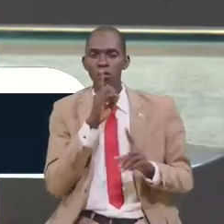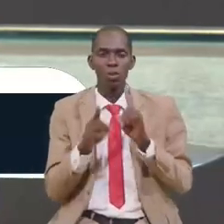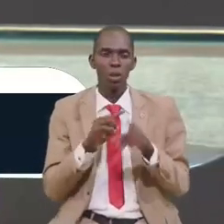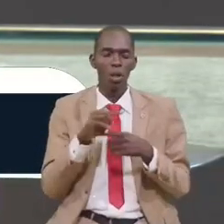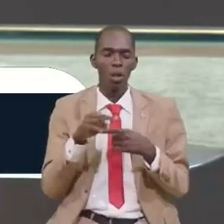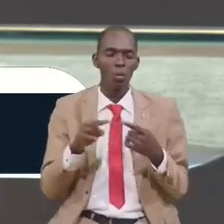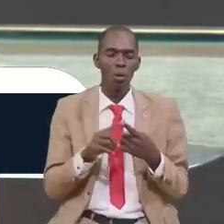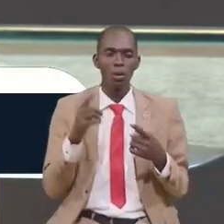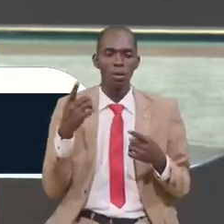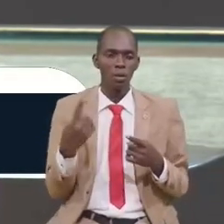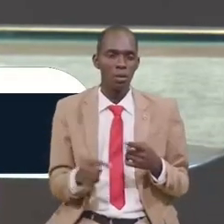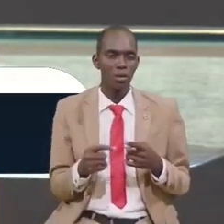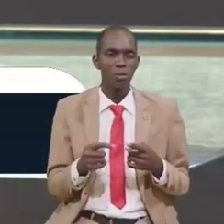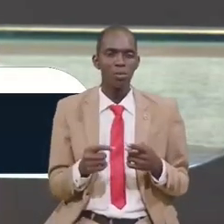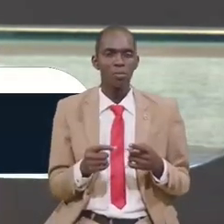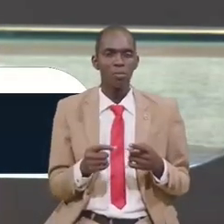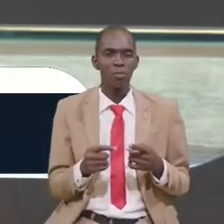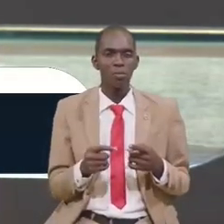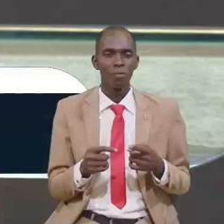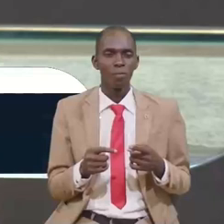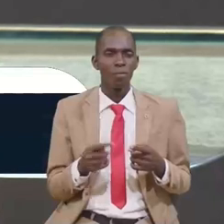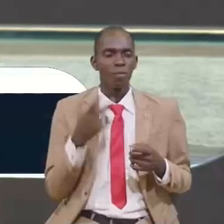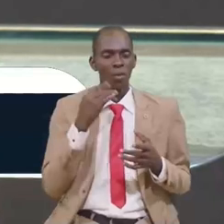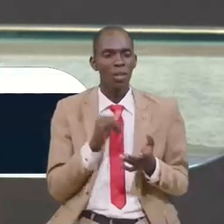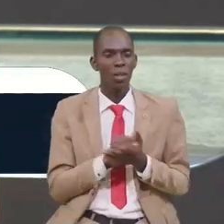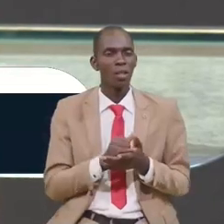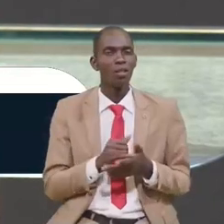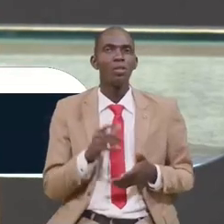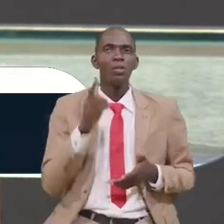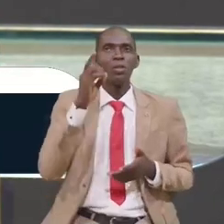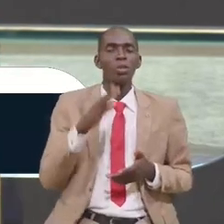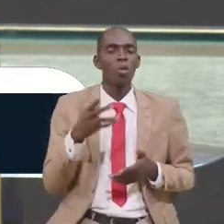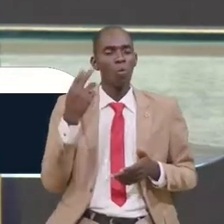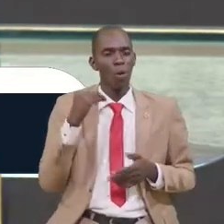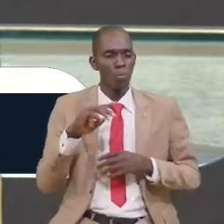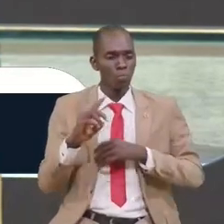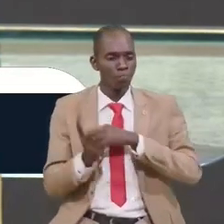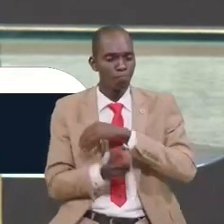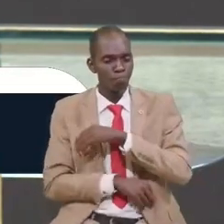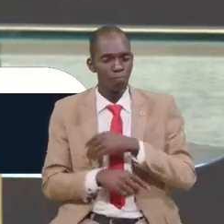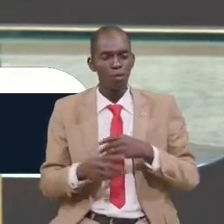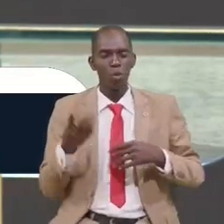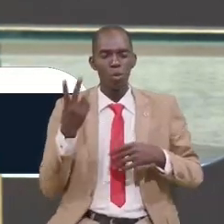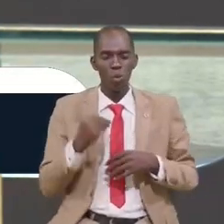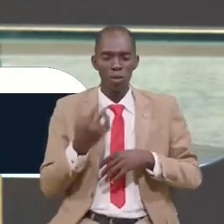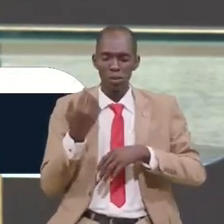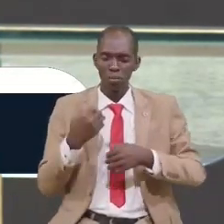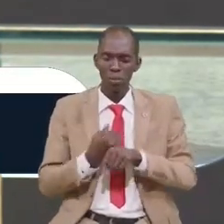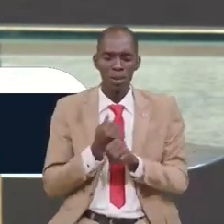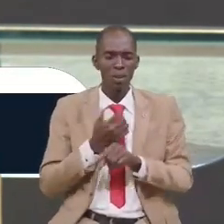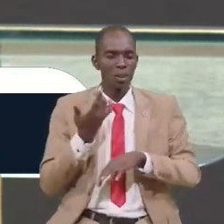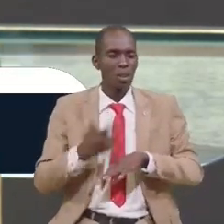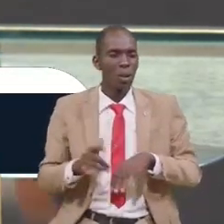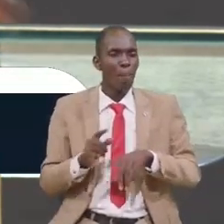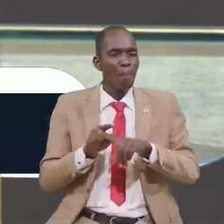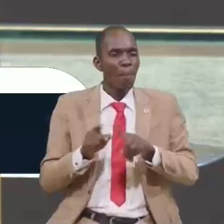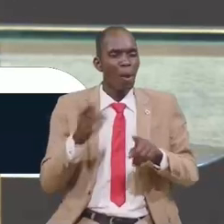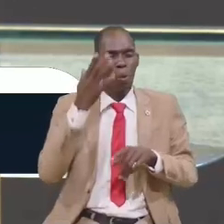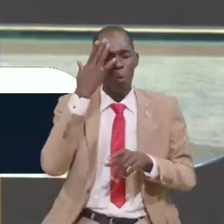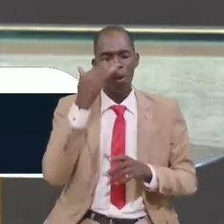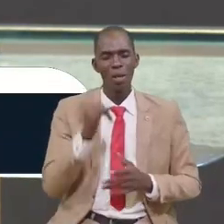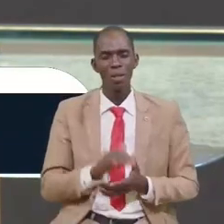des fouettements que Jésus a portés, et il était blessé. Verset 5, mais il